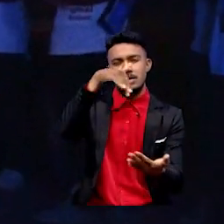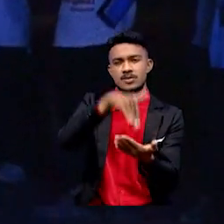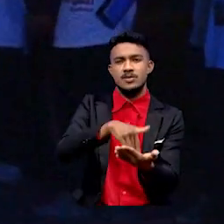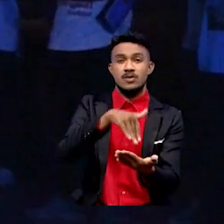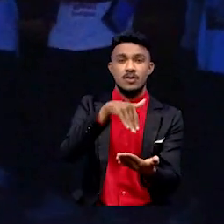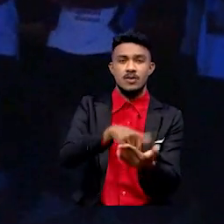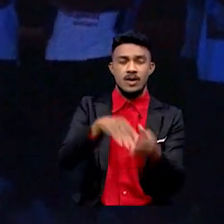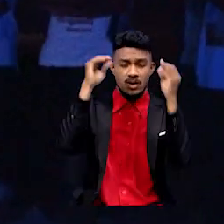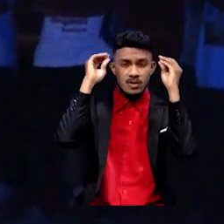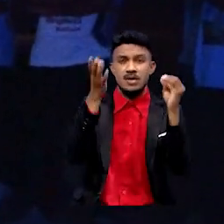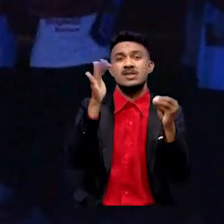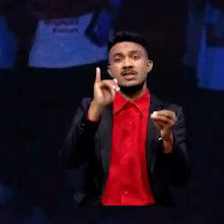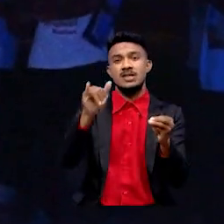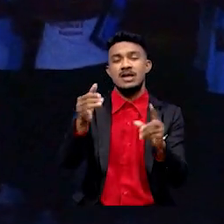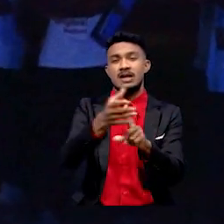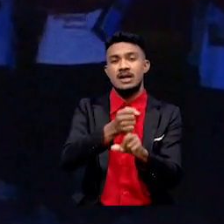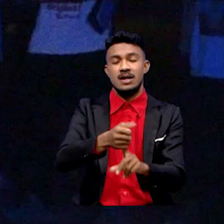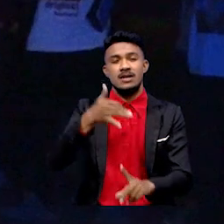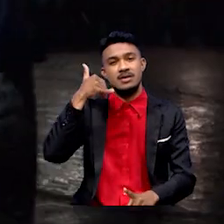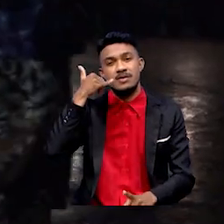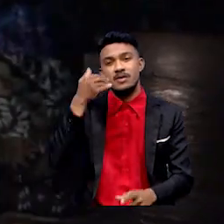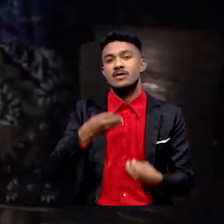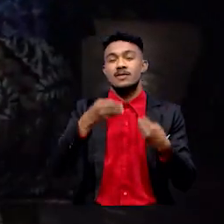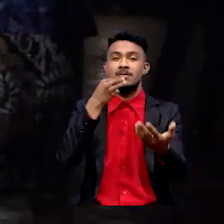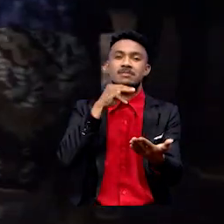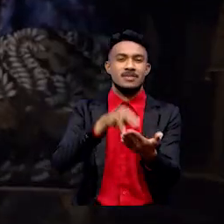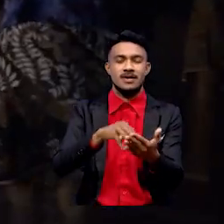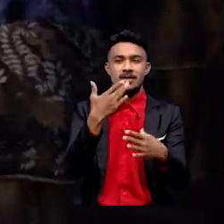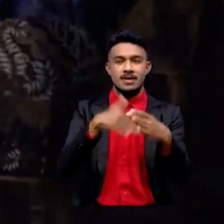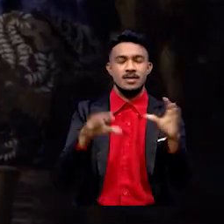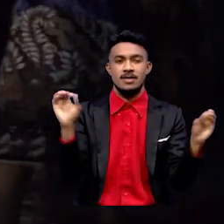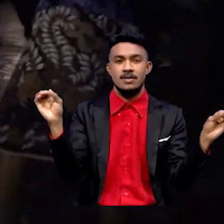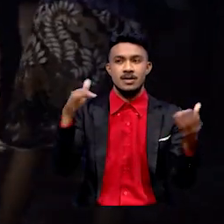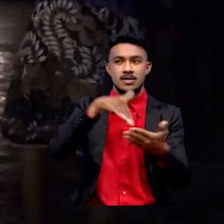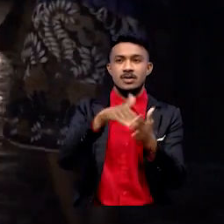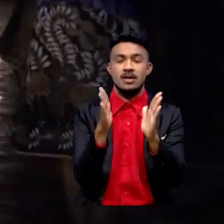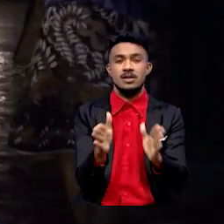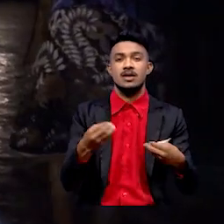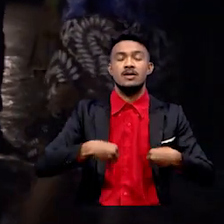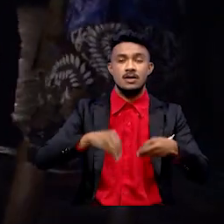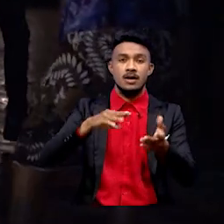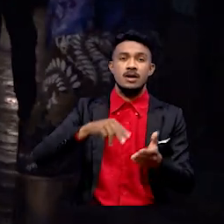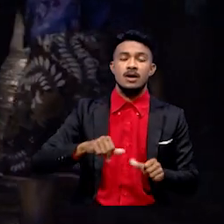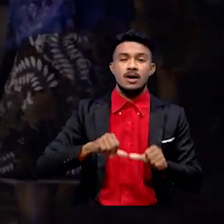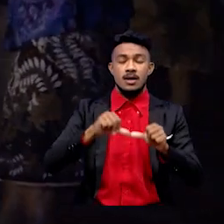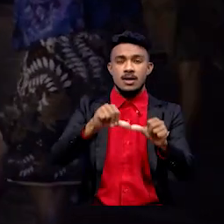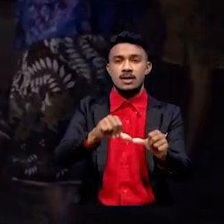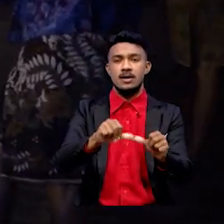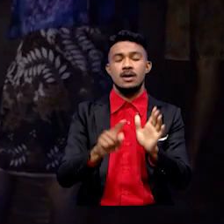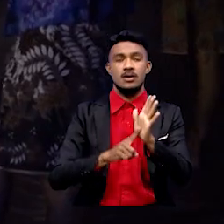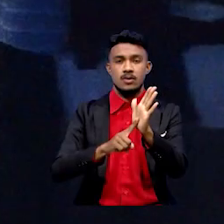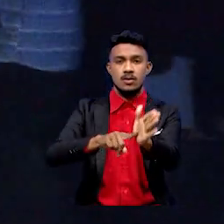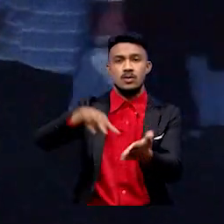hela, sira kar, halo SMS mamalu. Molok fila, estudante sira hatudu atração, hanesan, dança